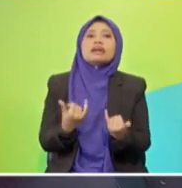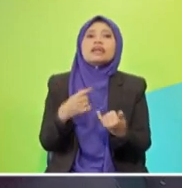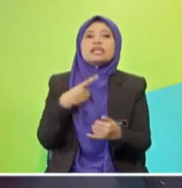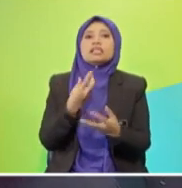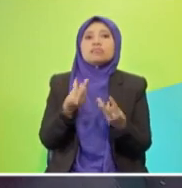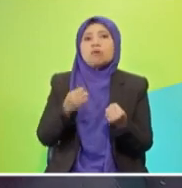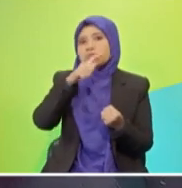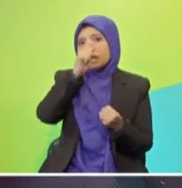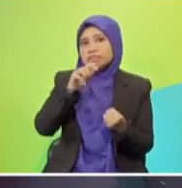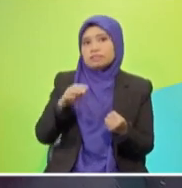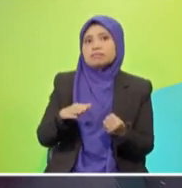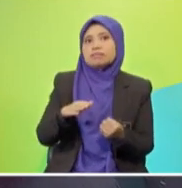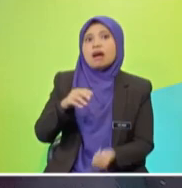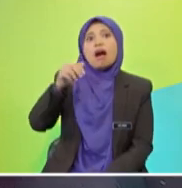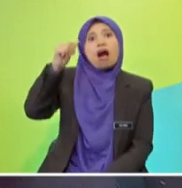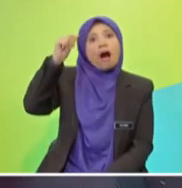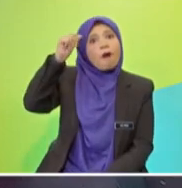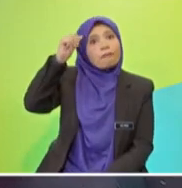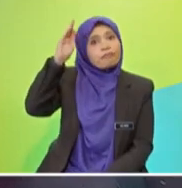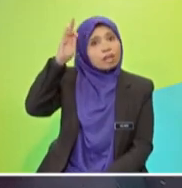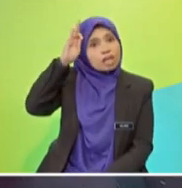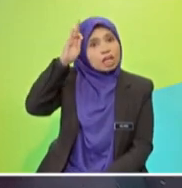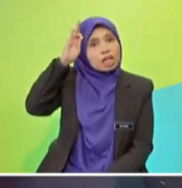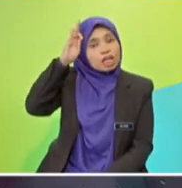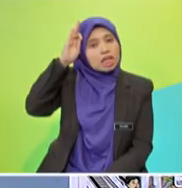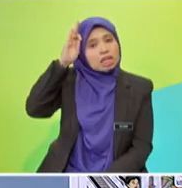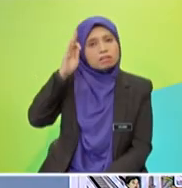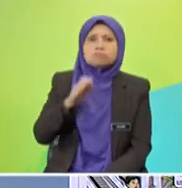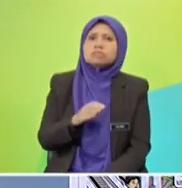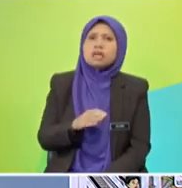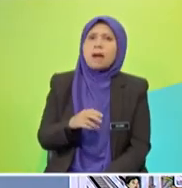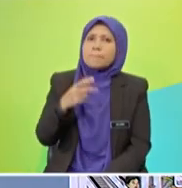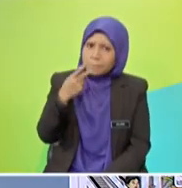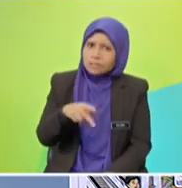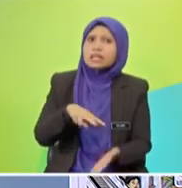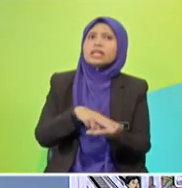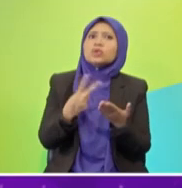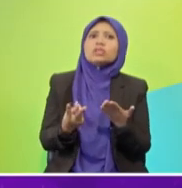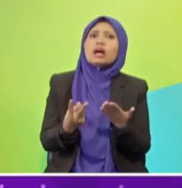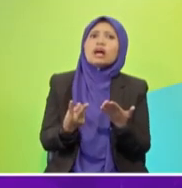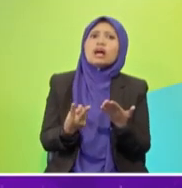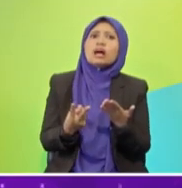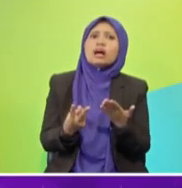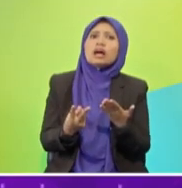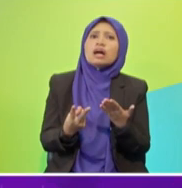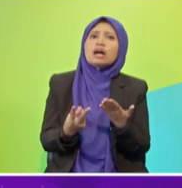Oke adik Alfi adik Afi masih pernah terjatuh di tempat awan betul toh